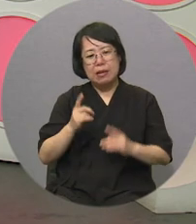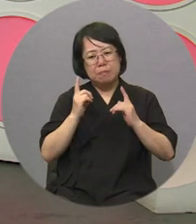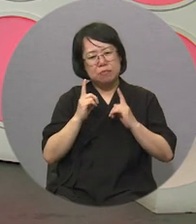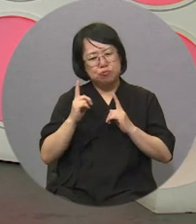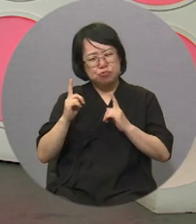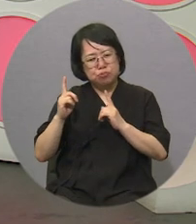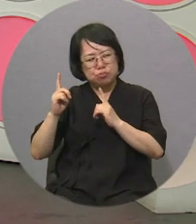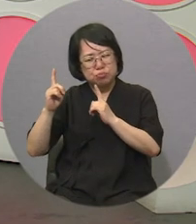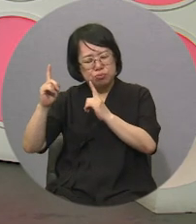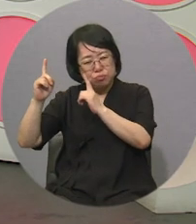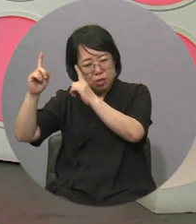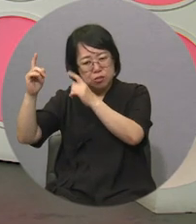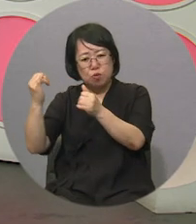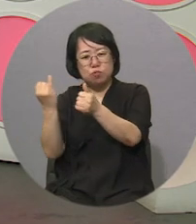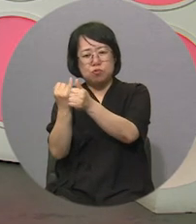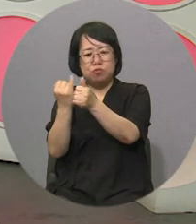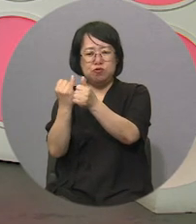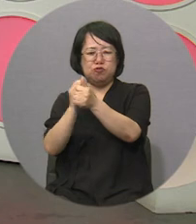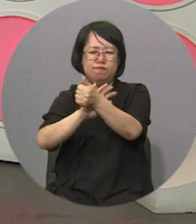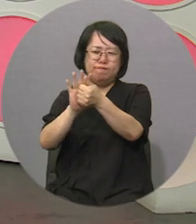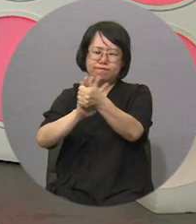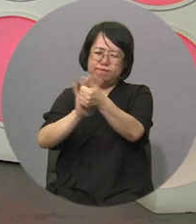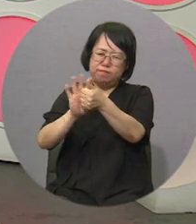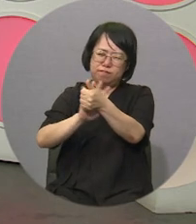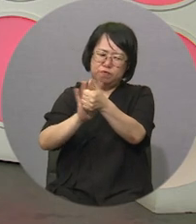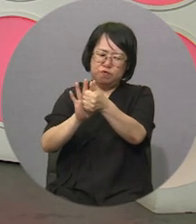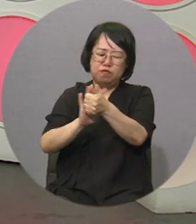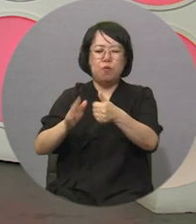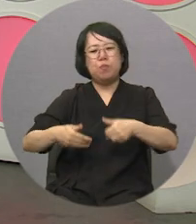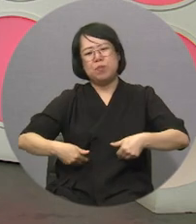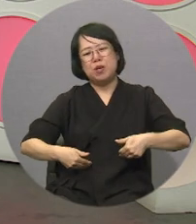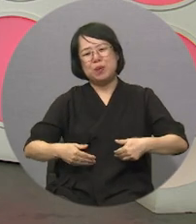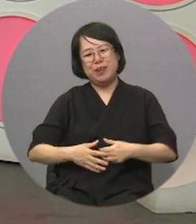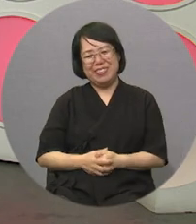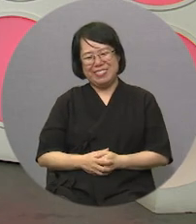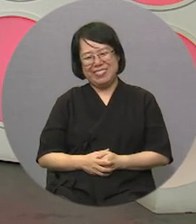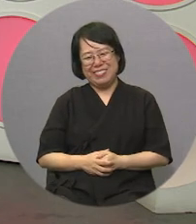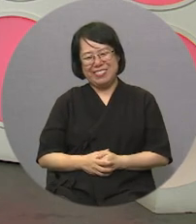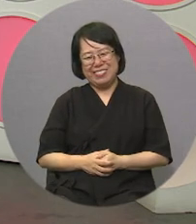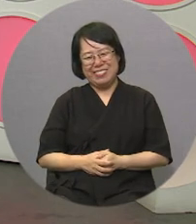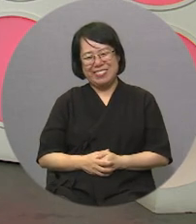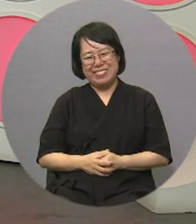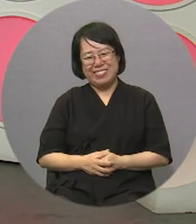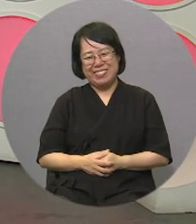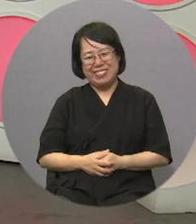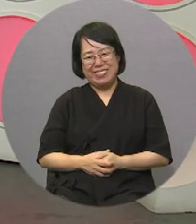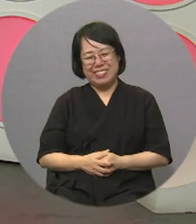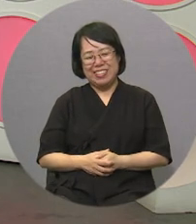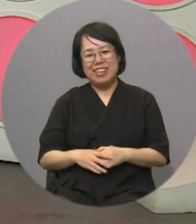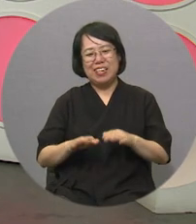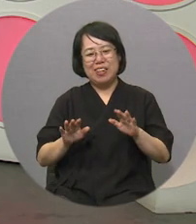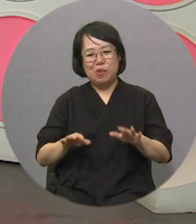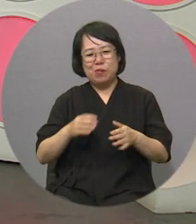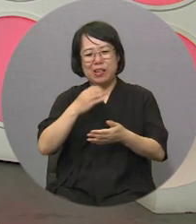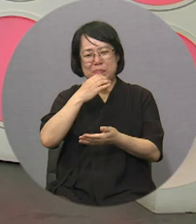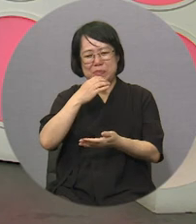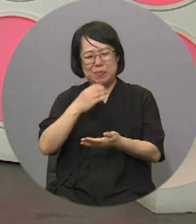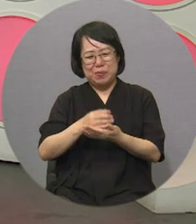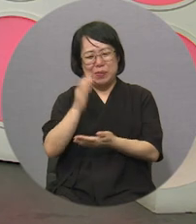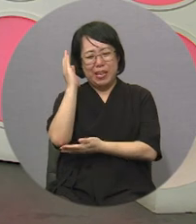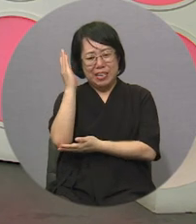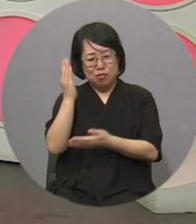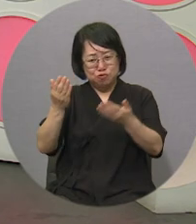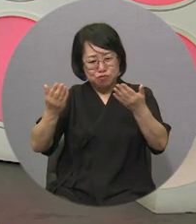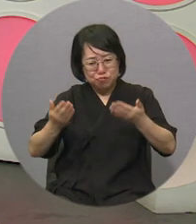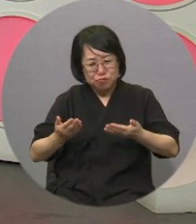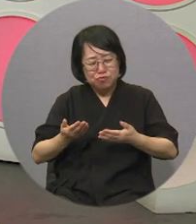잘해주시면 어떨까 리 따님이 또 바이스를 해주셨으면 좋 것 같습니다도 감 고사 드리며